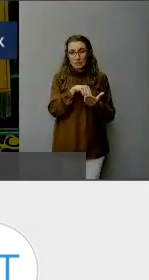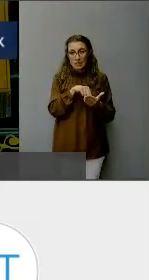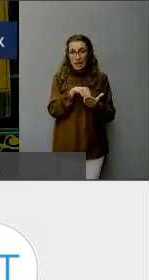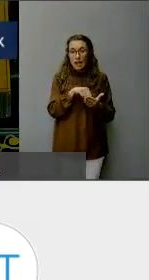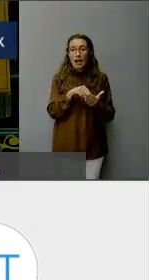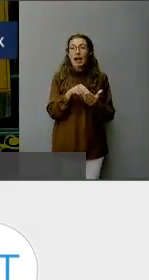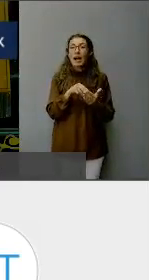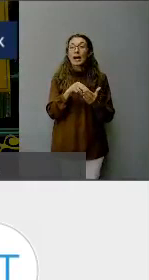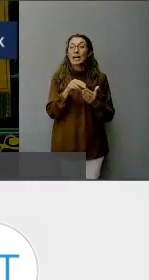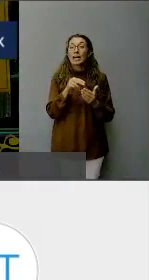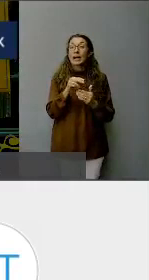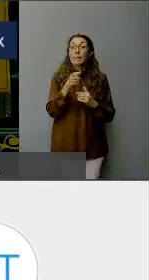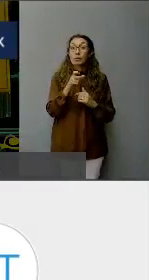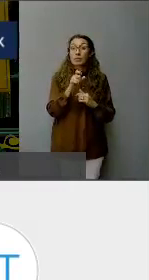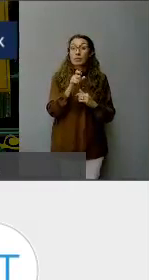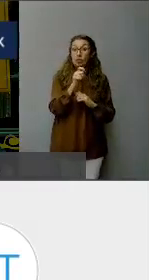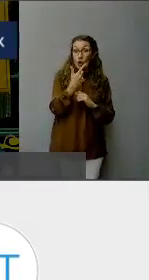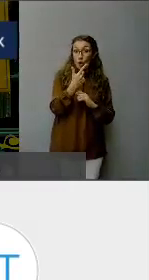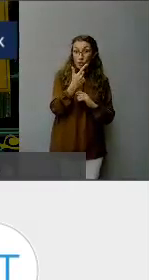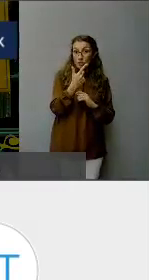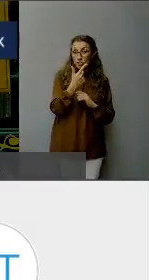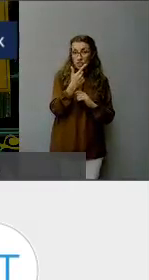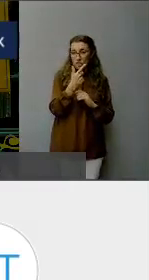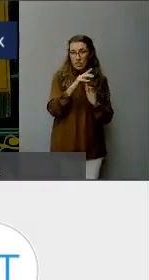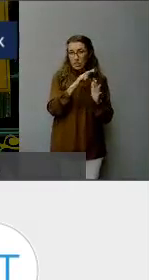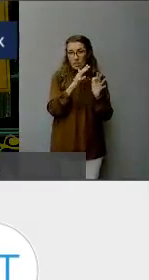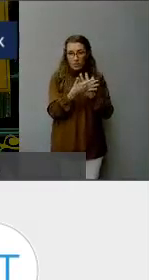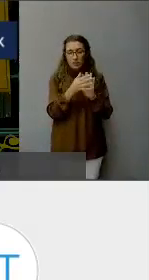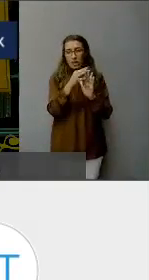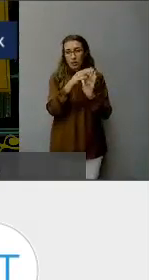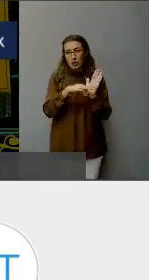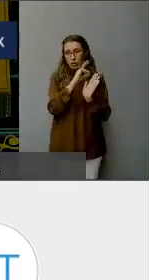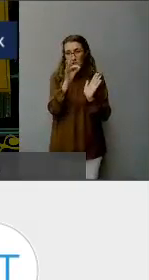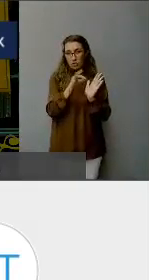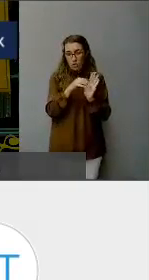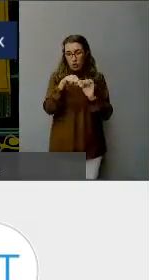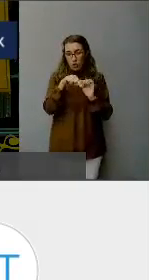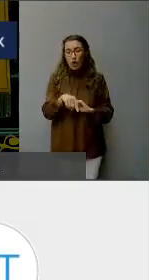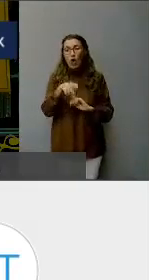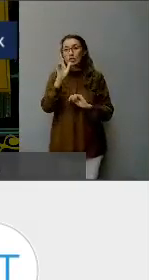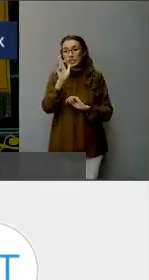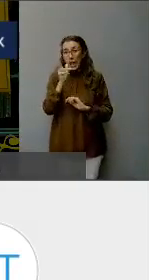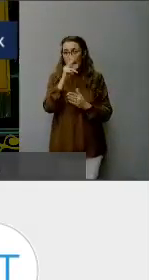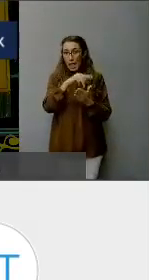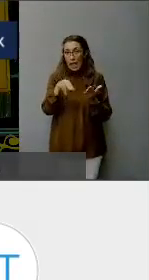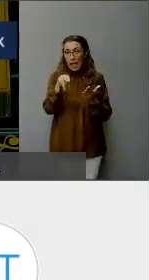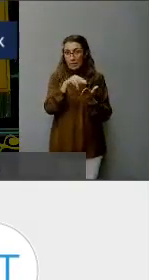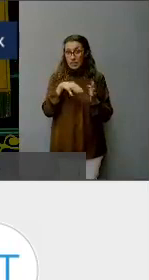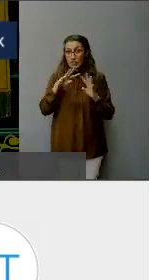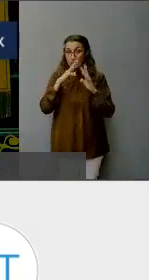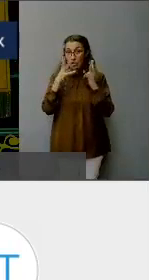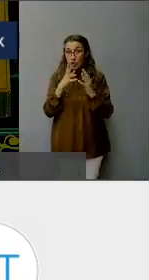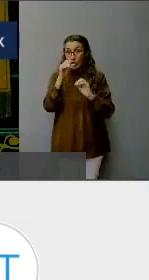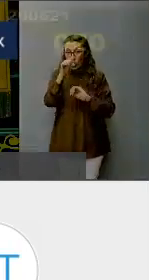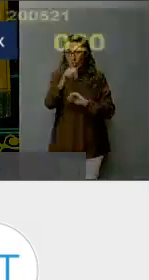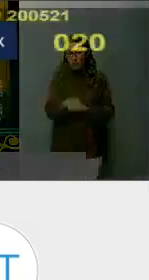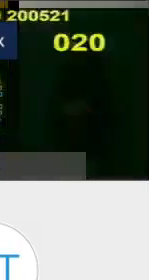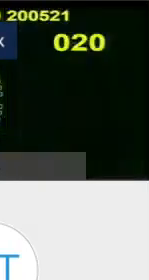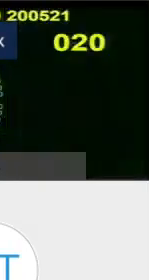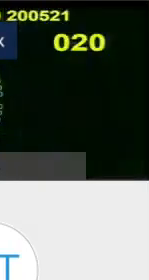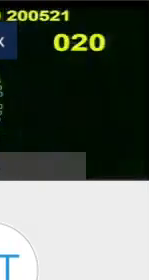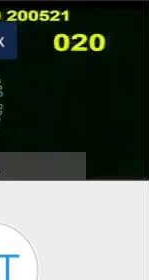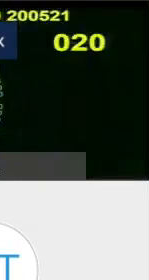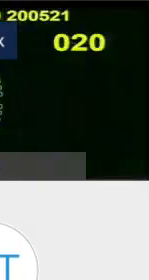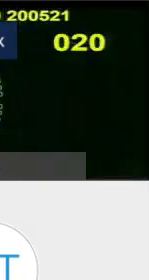perché 12 è stato trasformato in o dg numero 13 parere della giunta contrario si vota